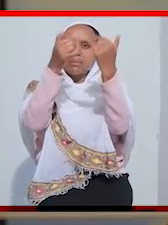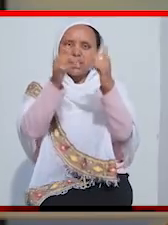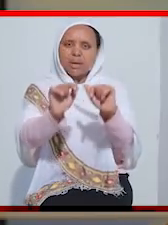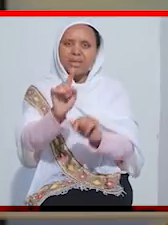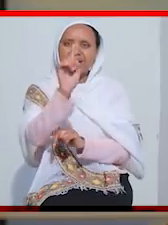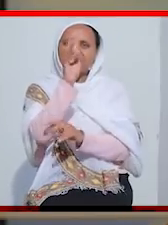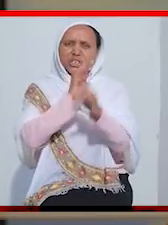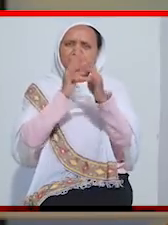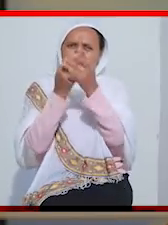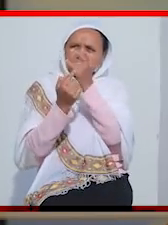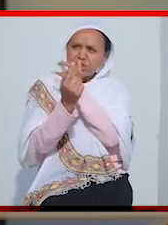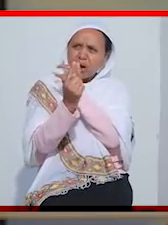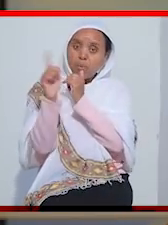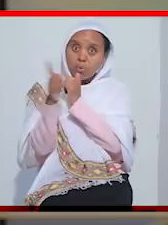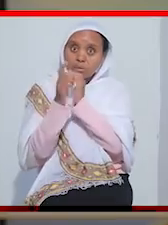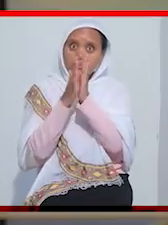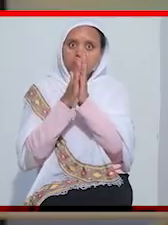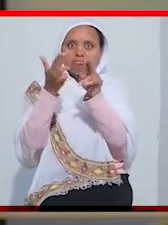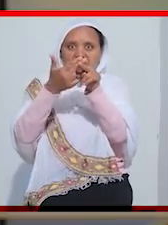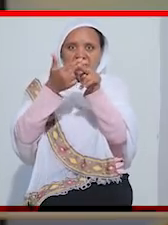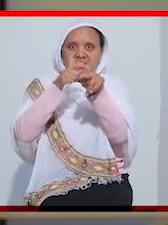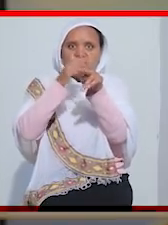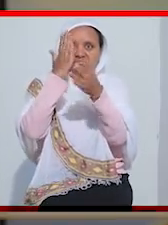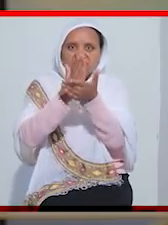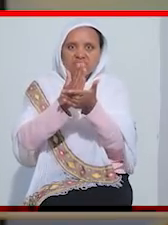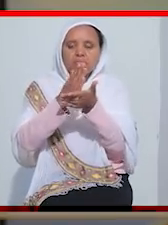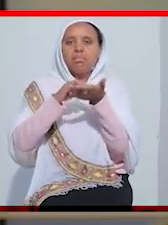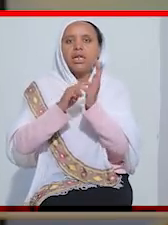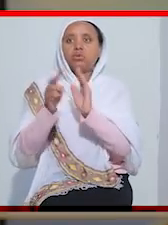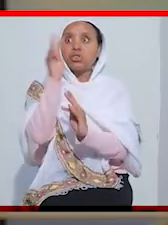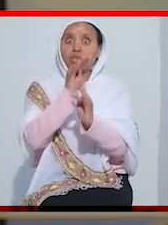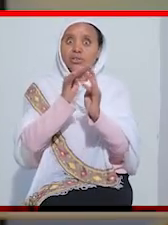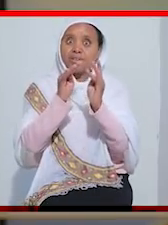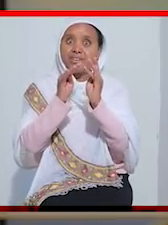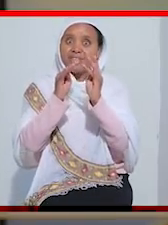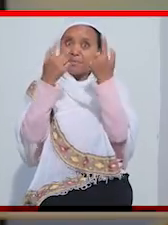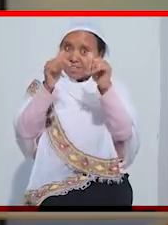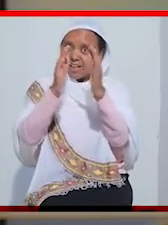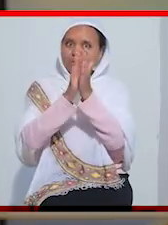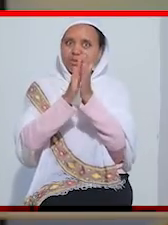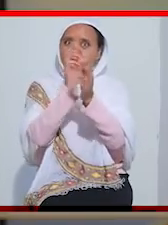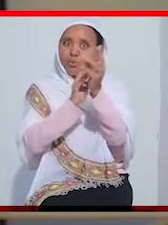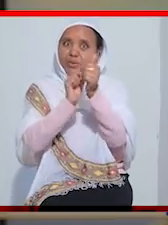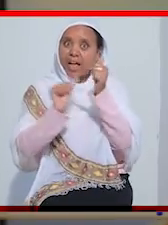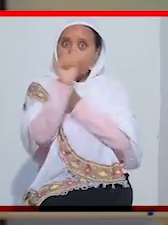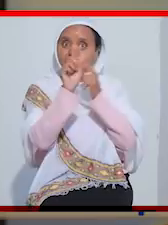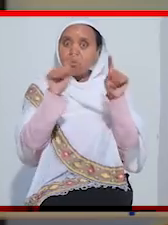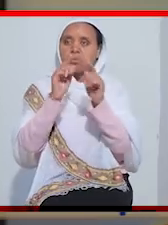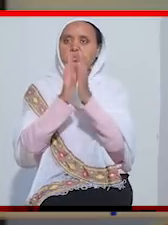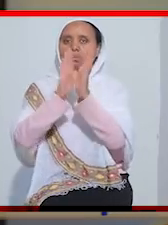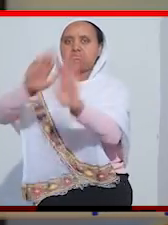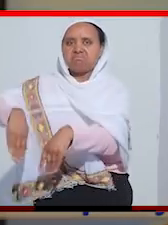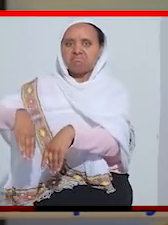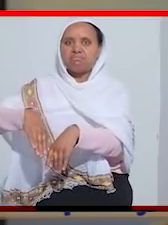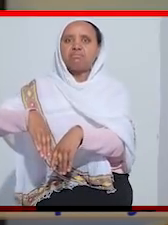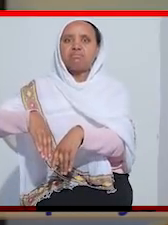መከራ ስለመጣበት አንድ ችግር ብቻ ከሆነ ጸሎቱ በአጭር ጊዜ የሚቆም ይሆናል። ችግር ሲመጣ ጸሎተኛ፣ ችግሩ ሲያልፍ ደግሞ እንደገና